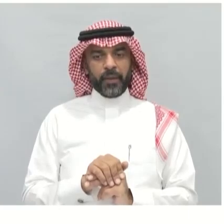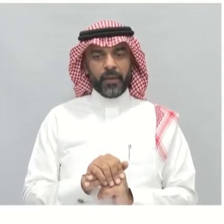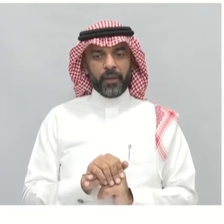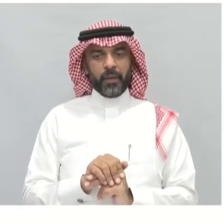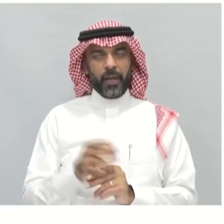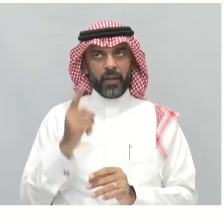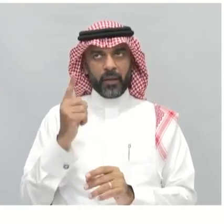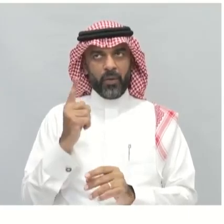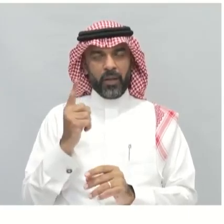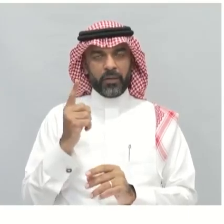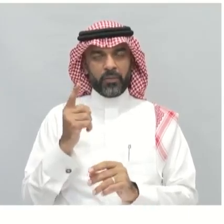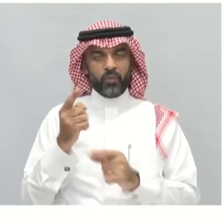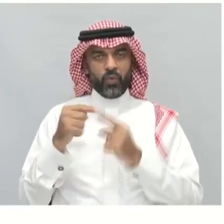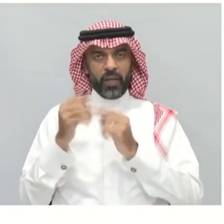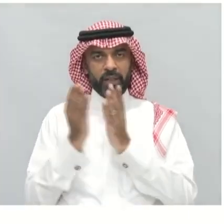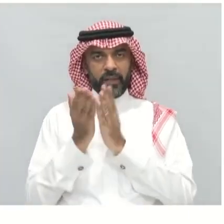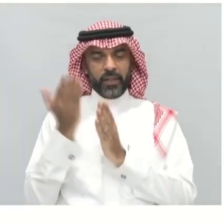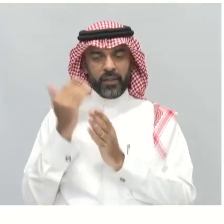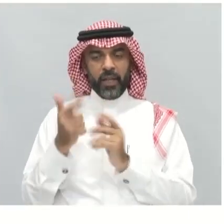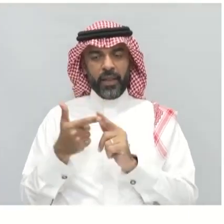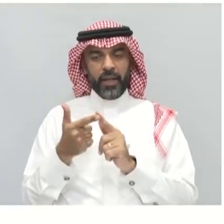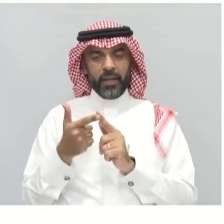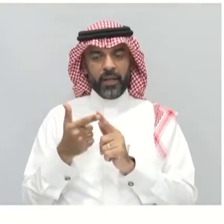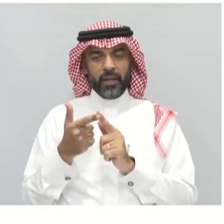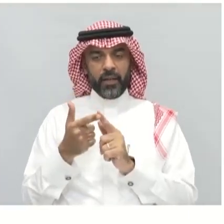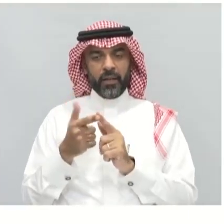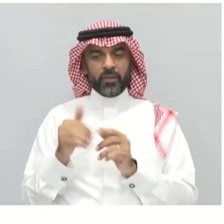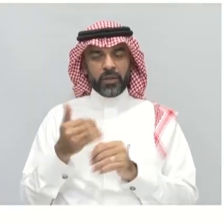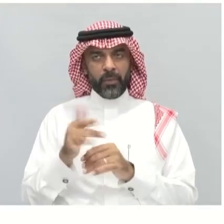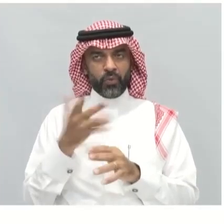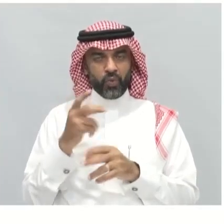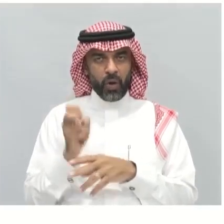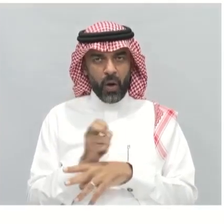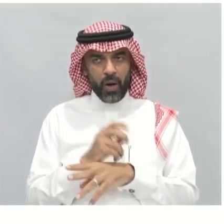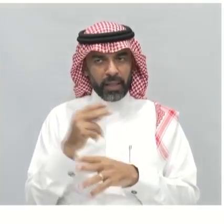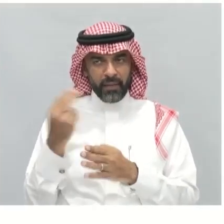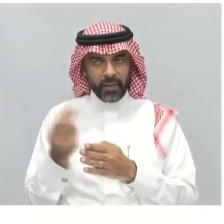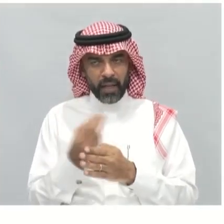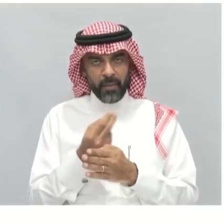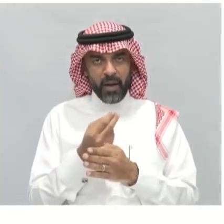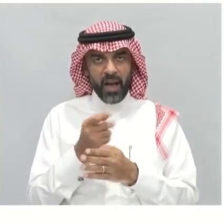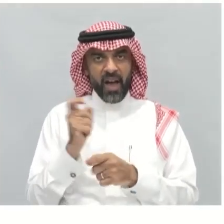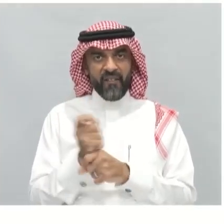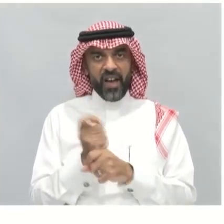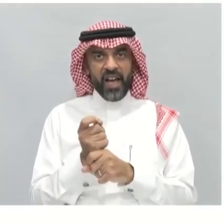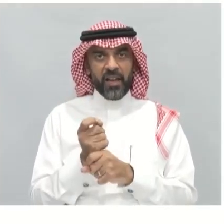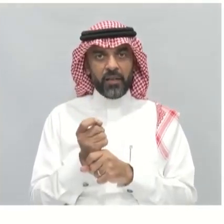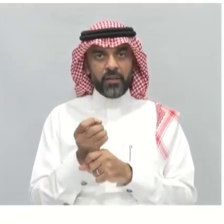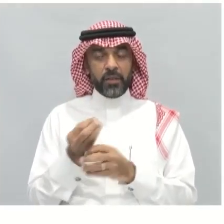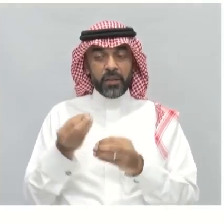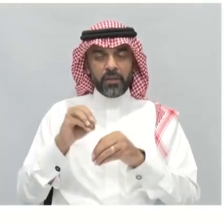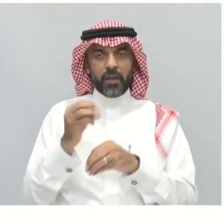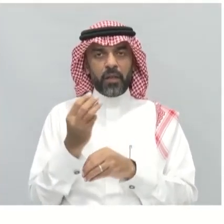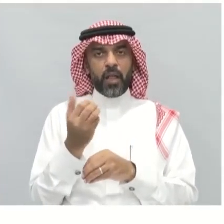وسنكمل اليوم ان شاء الله تعالى رسم الالف اللينه في الافعال فوق الثلاثيه بداناه في الدرس السابق